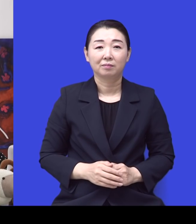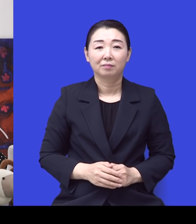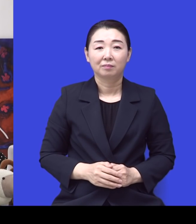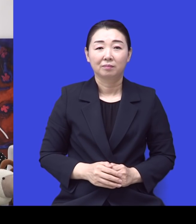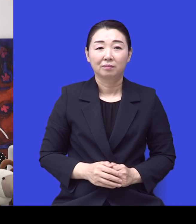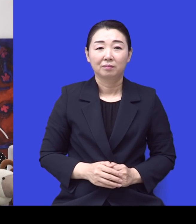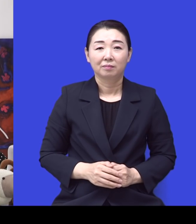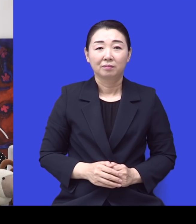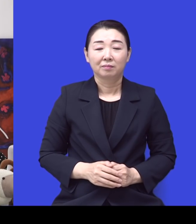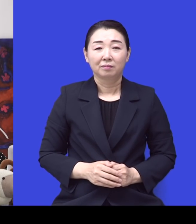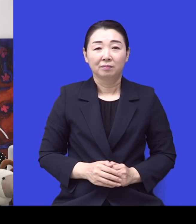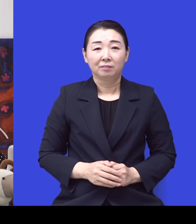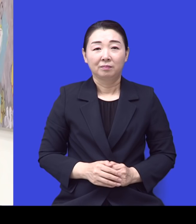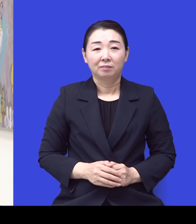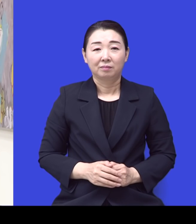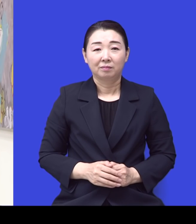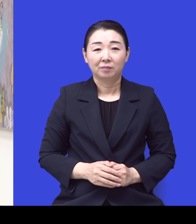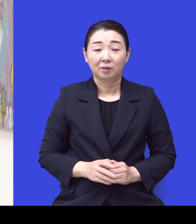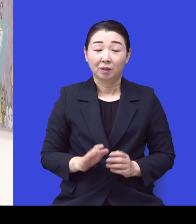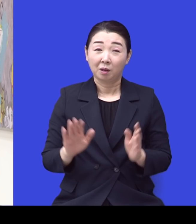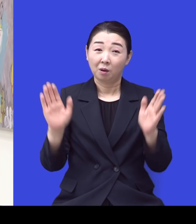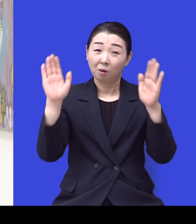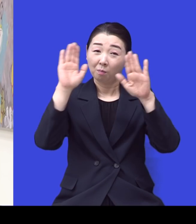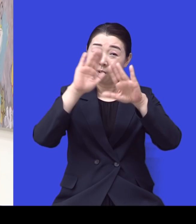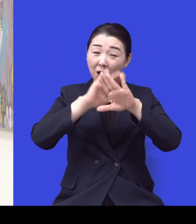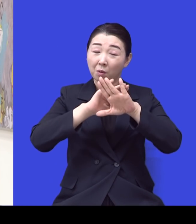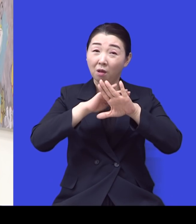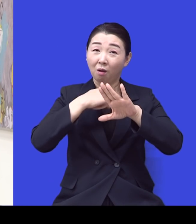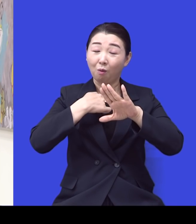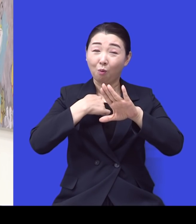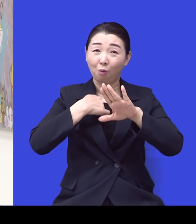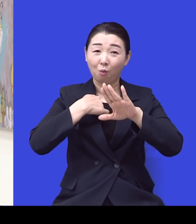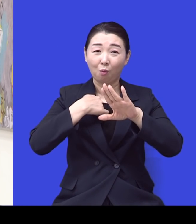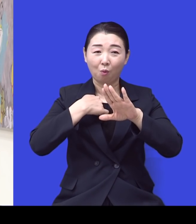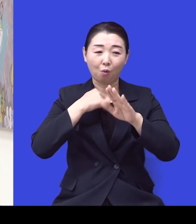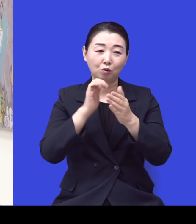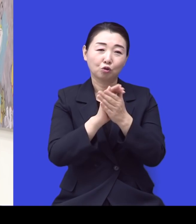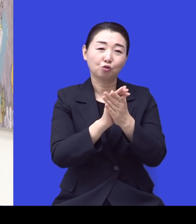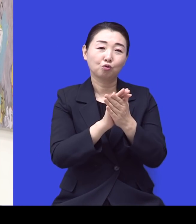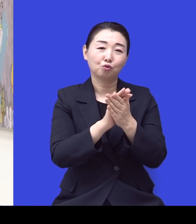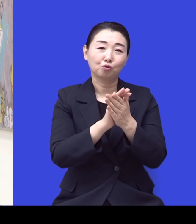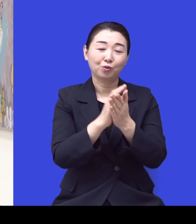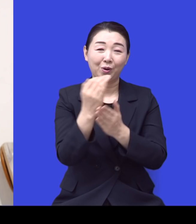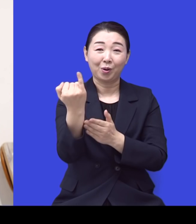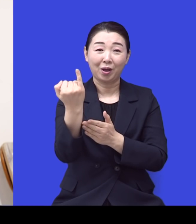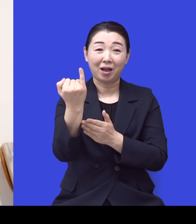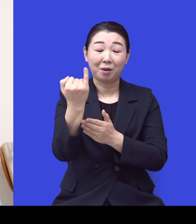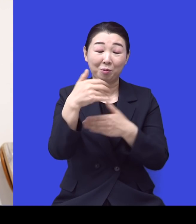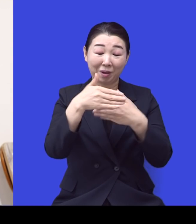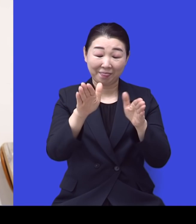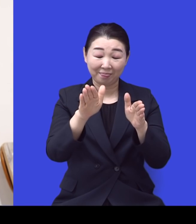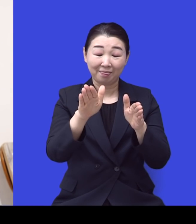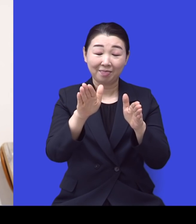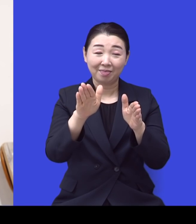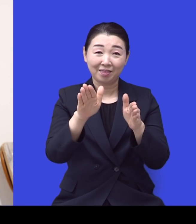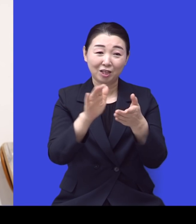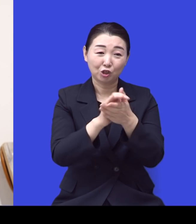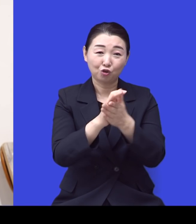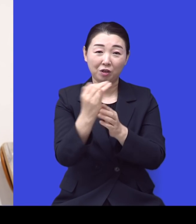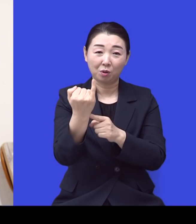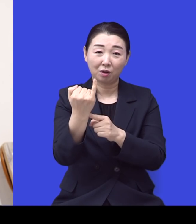제가 반에 그 친구 하나가 네. 카드를 써서 보냈어요. 그 예. 이제 반에 있는 여자아이였는데 예. 그 카드를